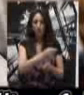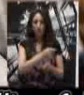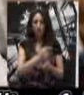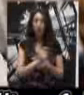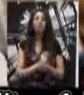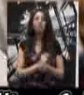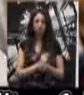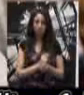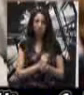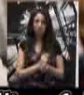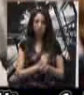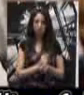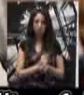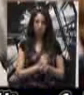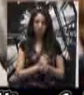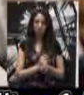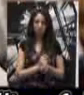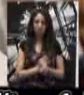طبعا.